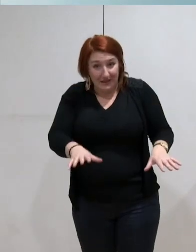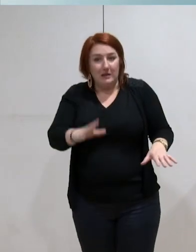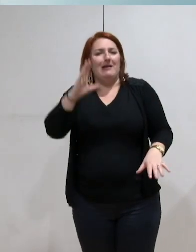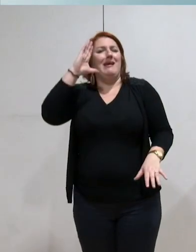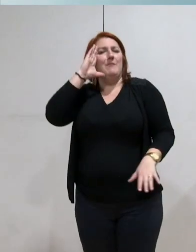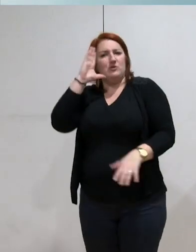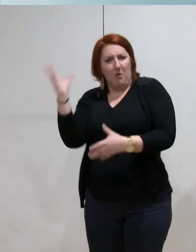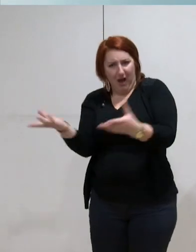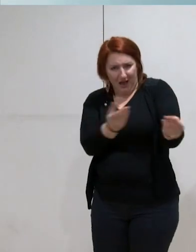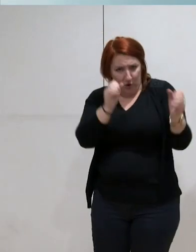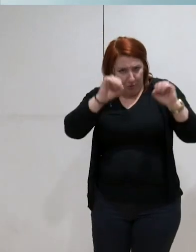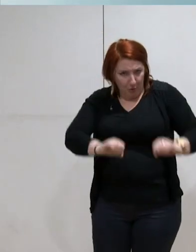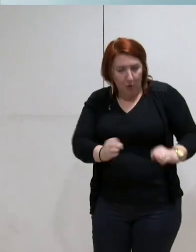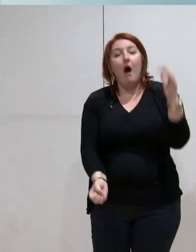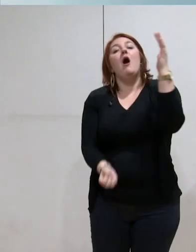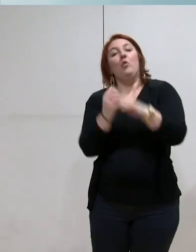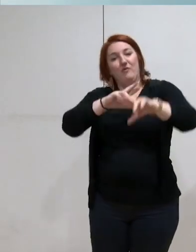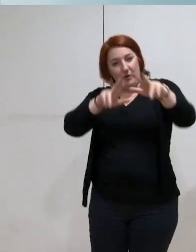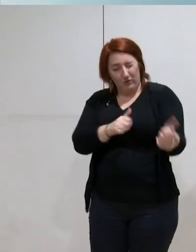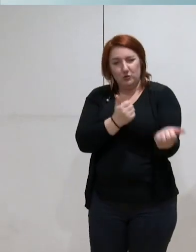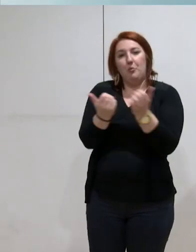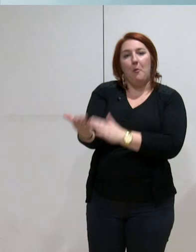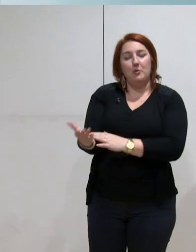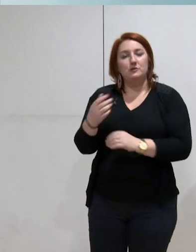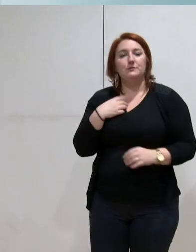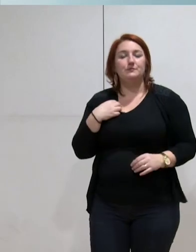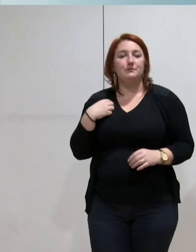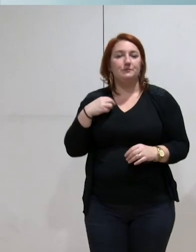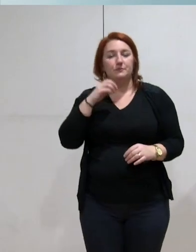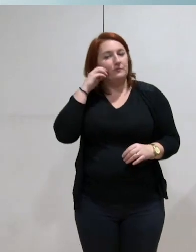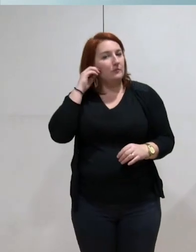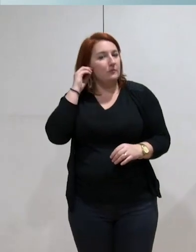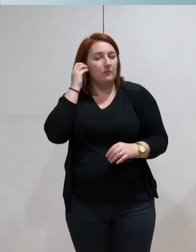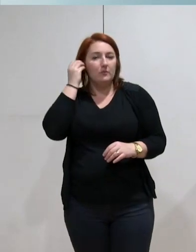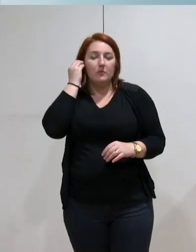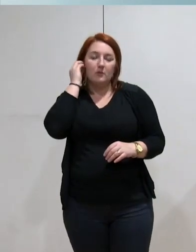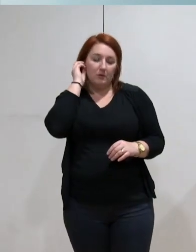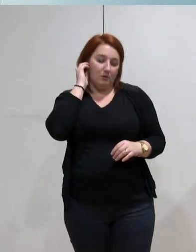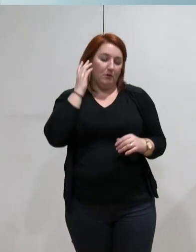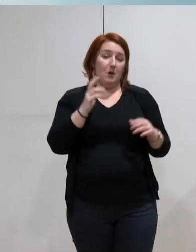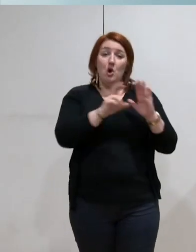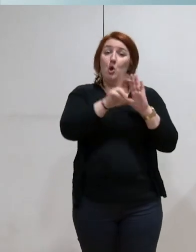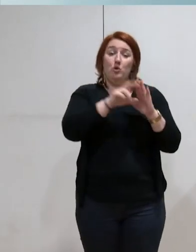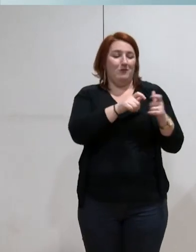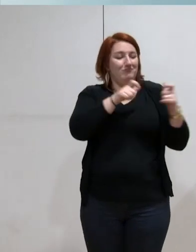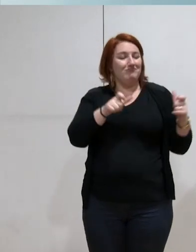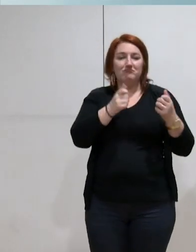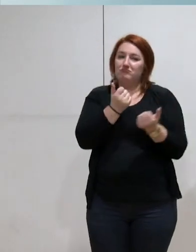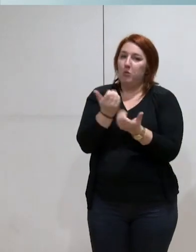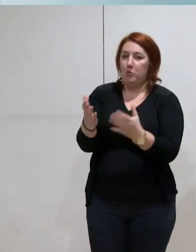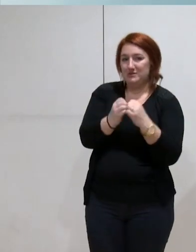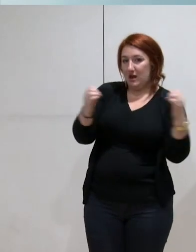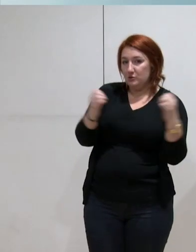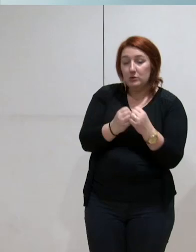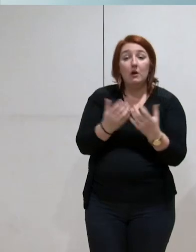possible une nouvelle convention sera proposée la ville de grenobble mettra à disposition gracieusement cette maison quant au frais de fonctionnement ainsi que tout contrat